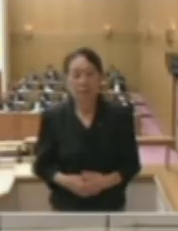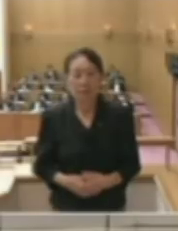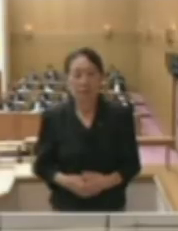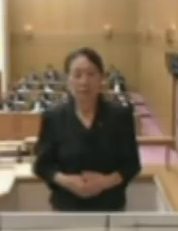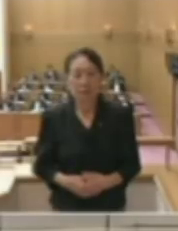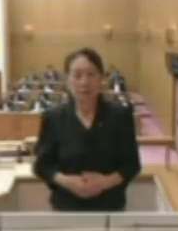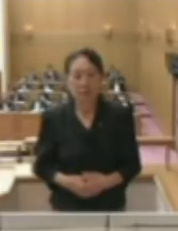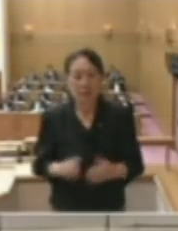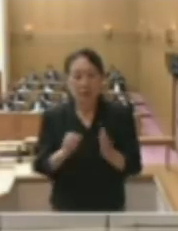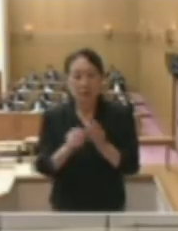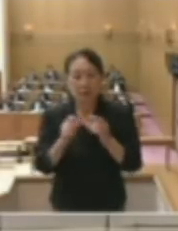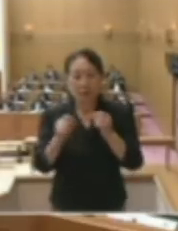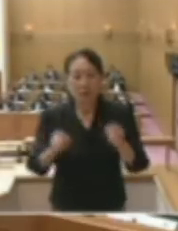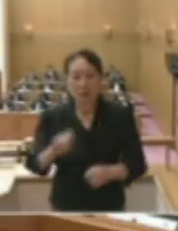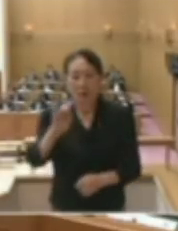石岡議員、